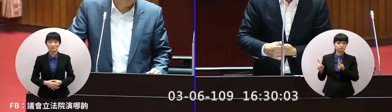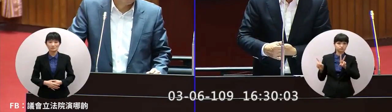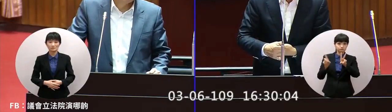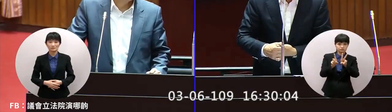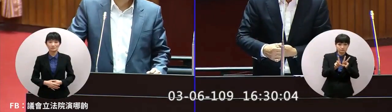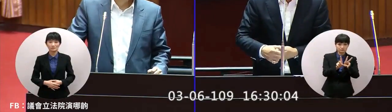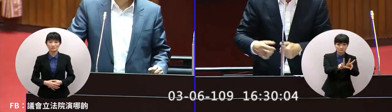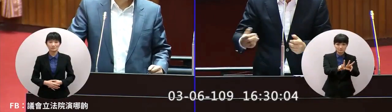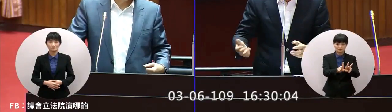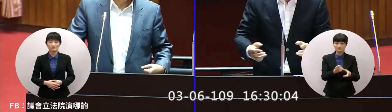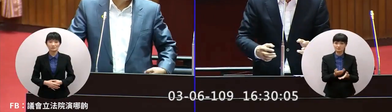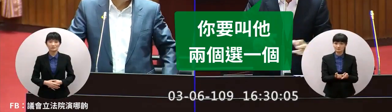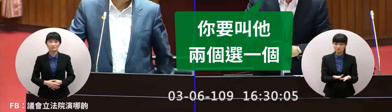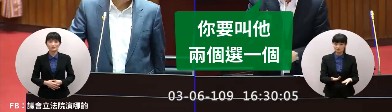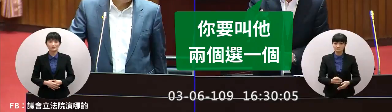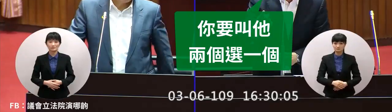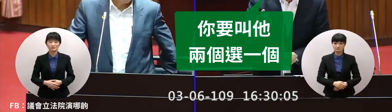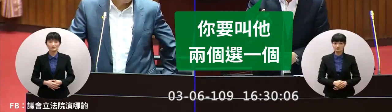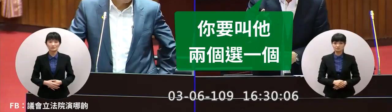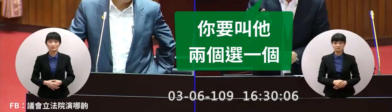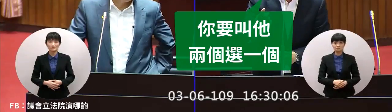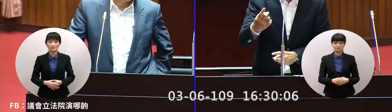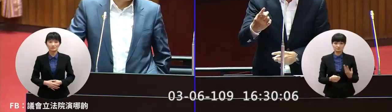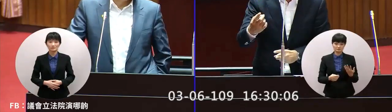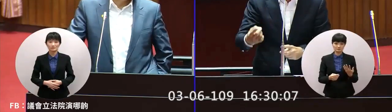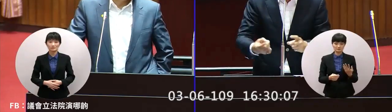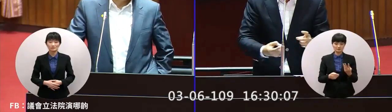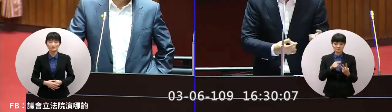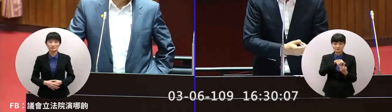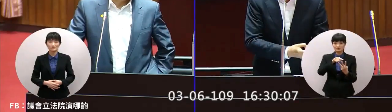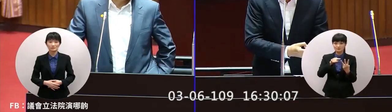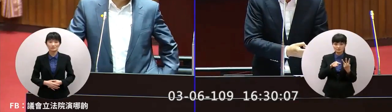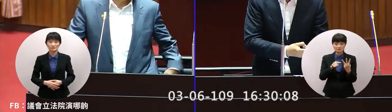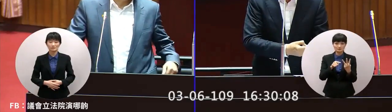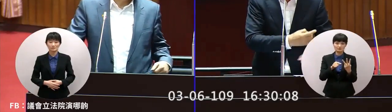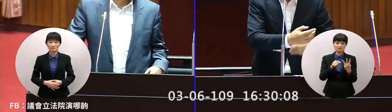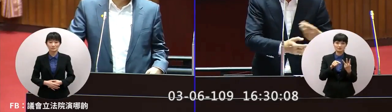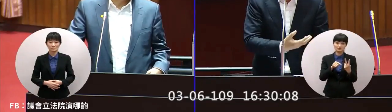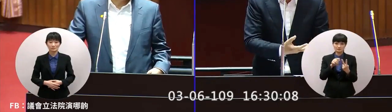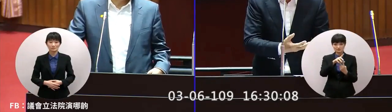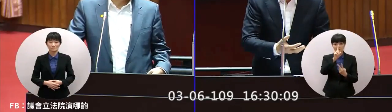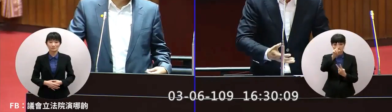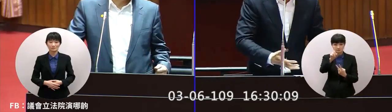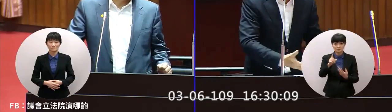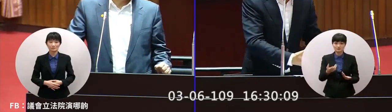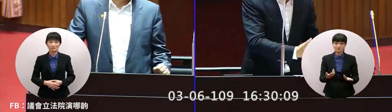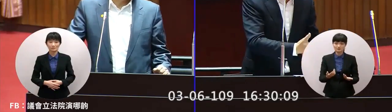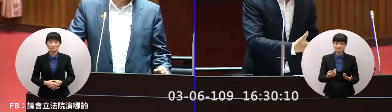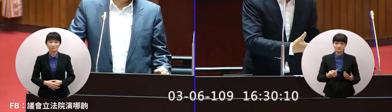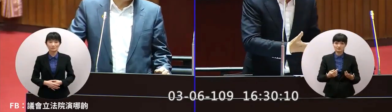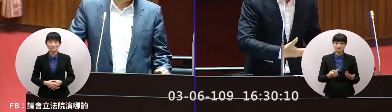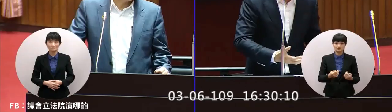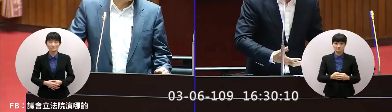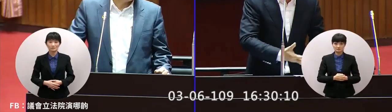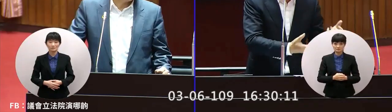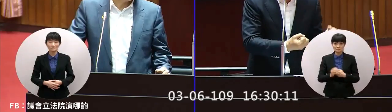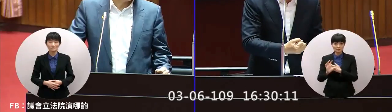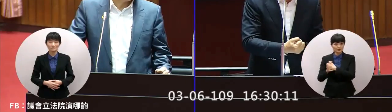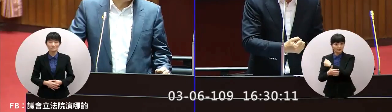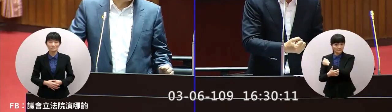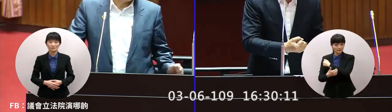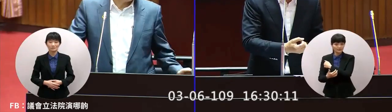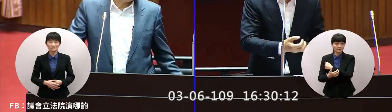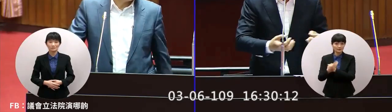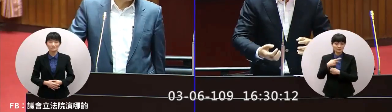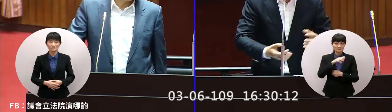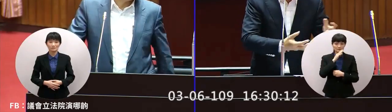题。好、啊，所以你要叫两个选一个，到底是要聊这个语言无清楚的，加这北环会叮